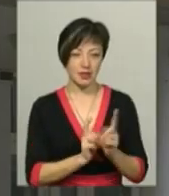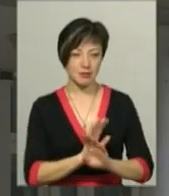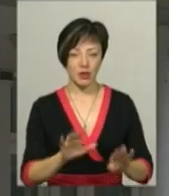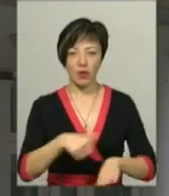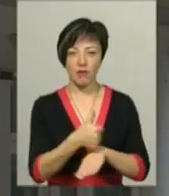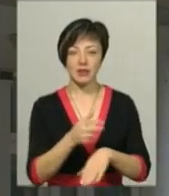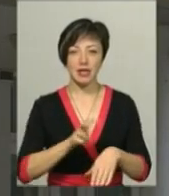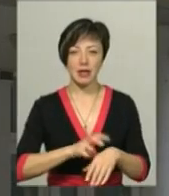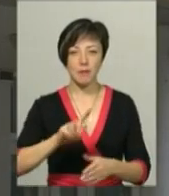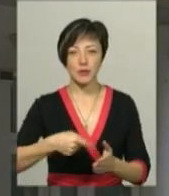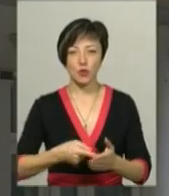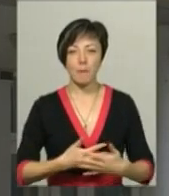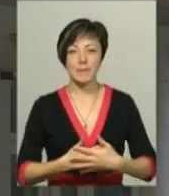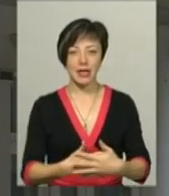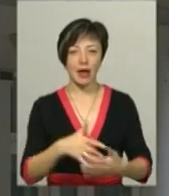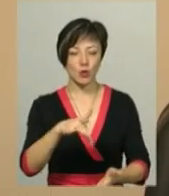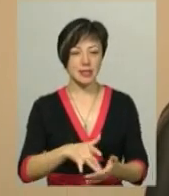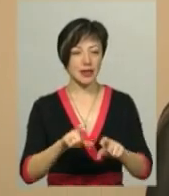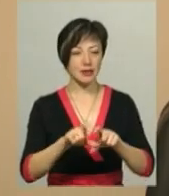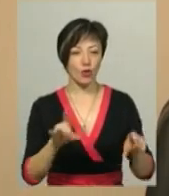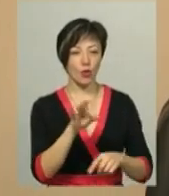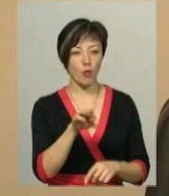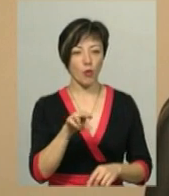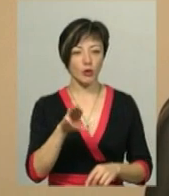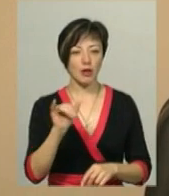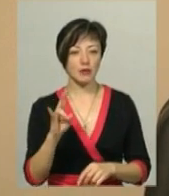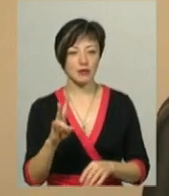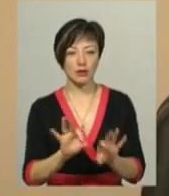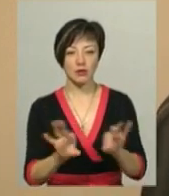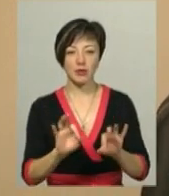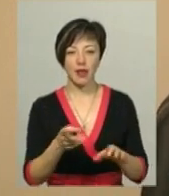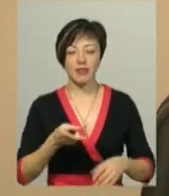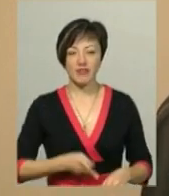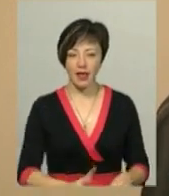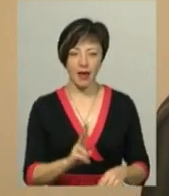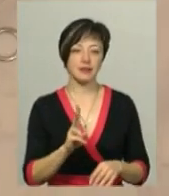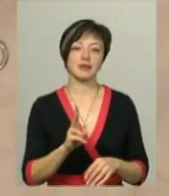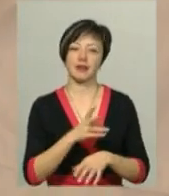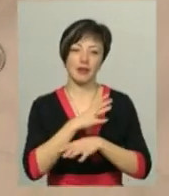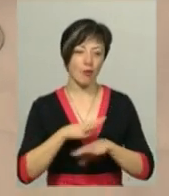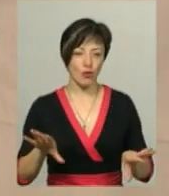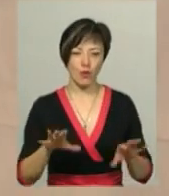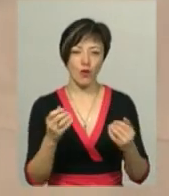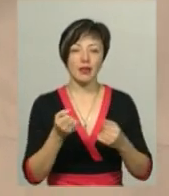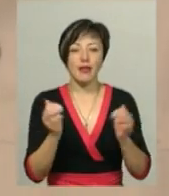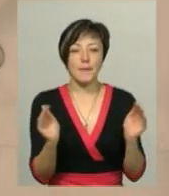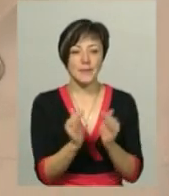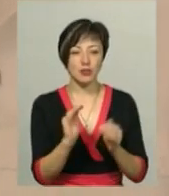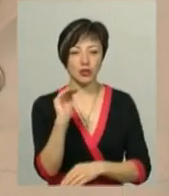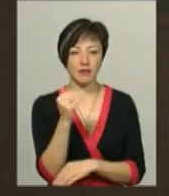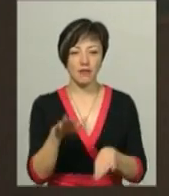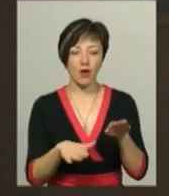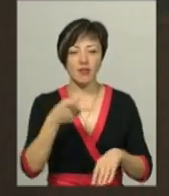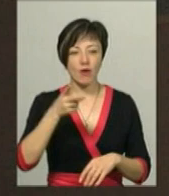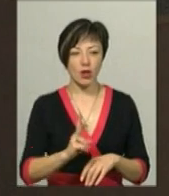Головний лікар Хмельницького міського перинатального центру Андрій Ропотан розповідає, двійнят 1 січня не було. Найменша дитина народилась